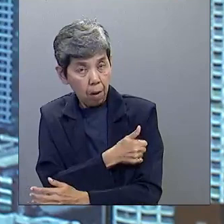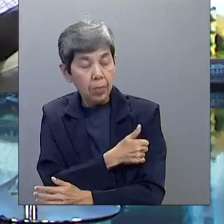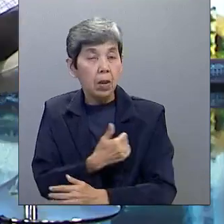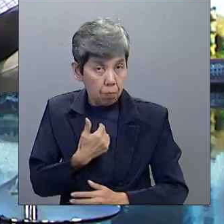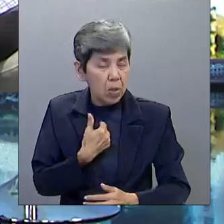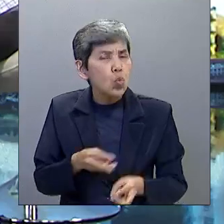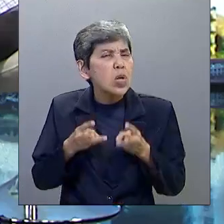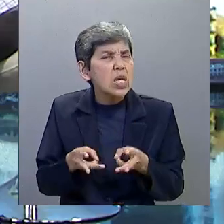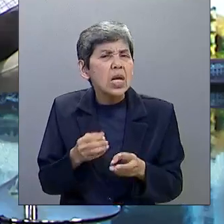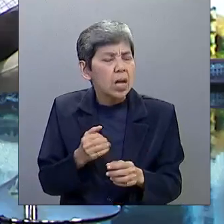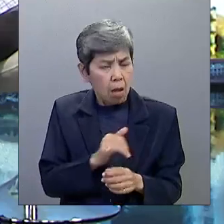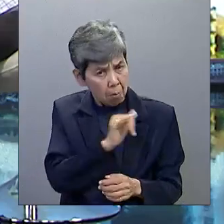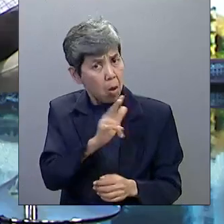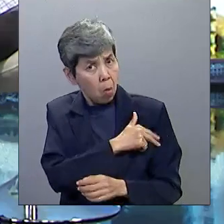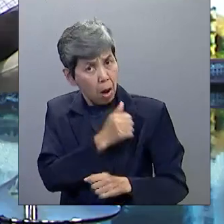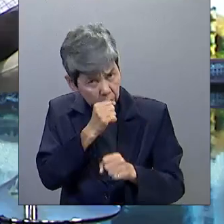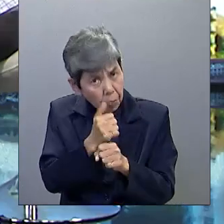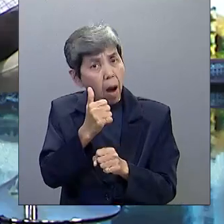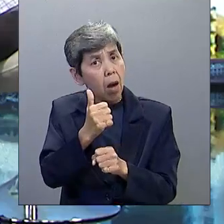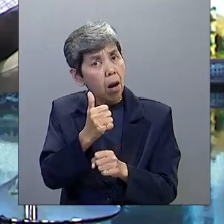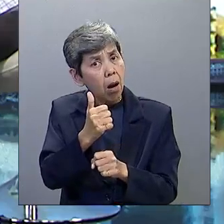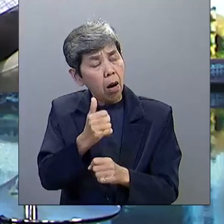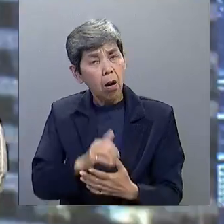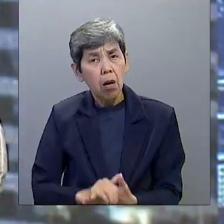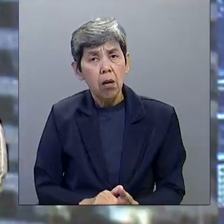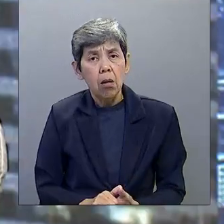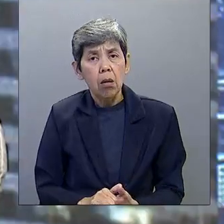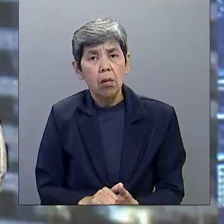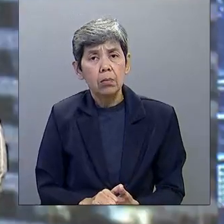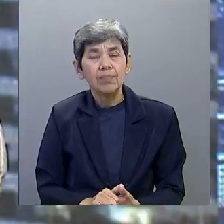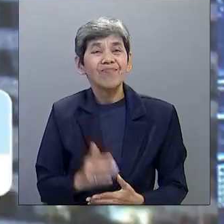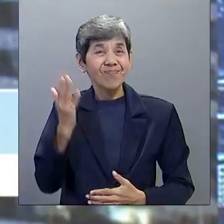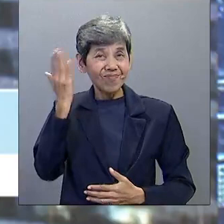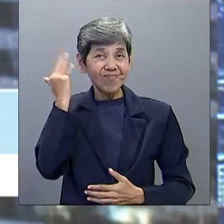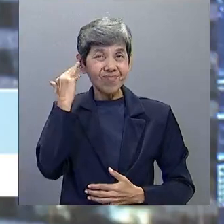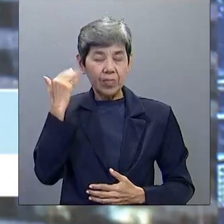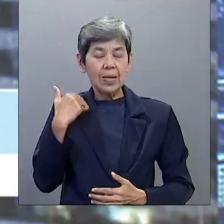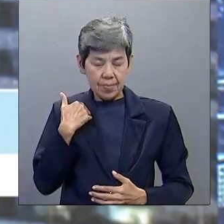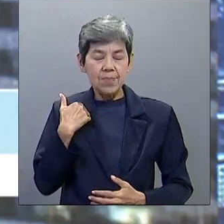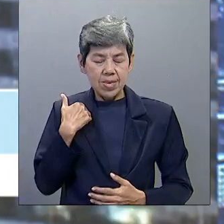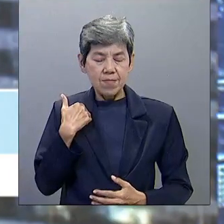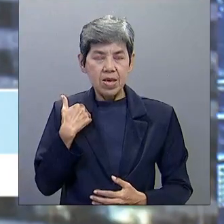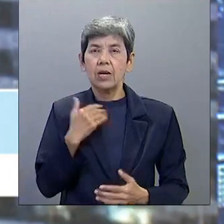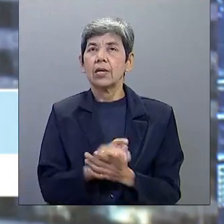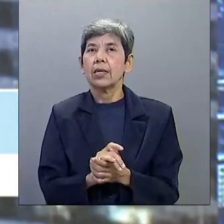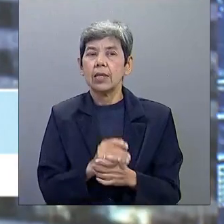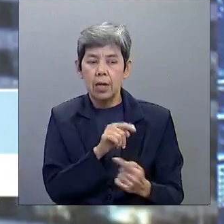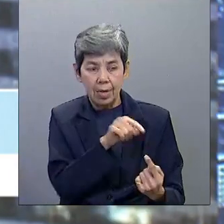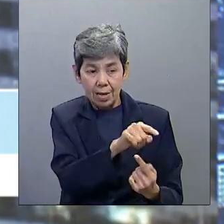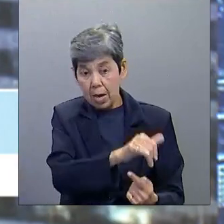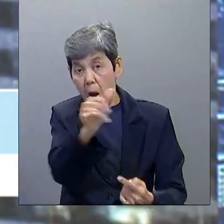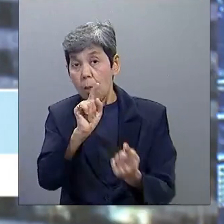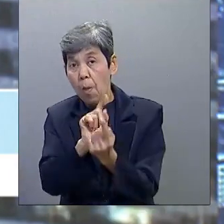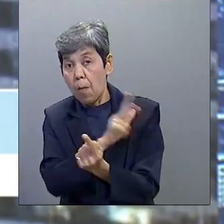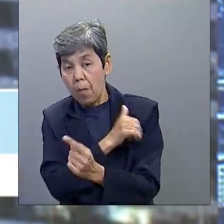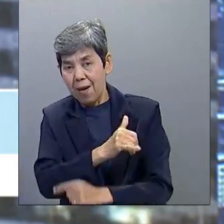บวนการยังไงบ้างแล้วเขาสามารถเข้าถึงสิทธิการรักษาได้ไหมคะ คือก่อนหน้านี้มันจะมีประเด็นว่าเขาไม่กล้าไปหาหม อ เ